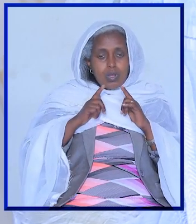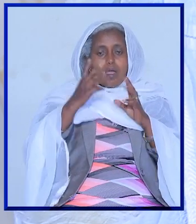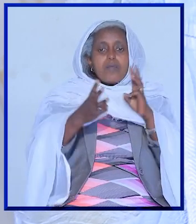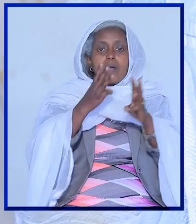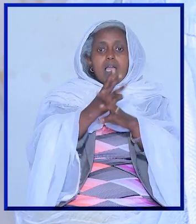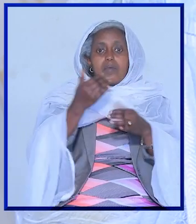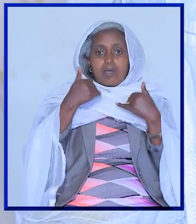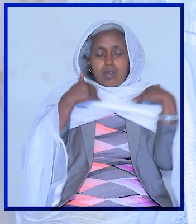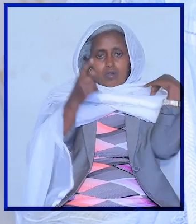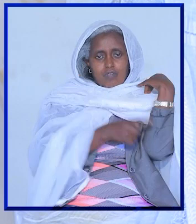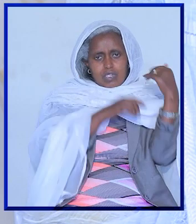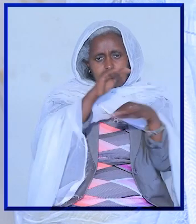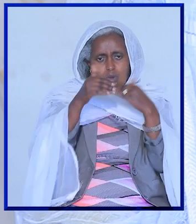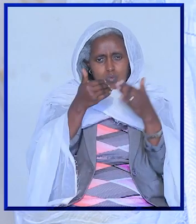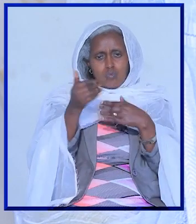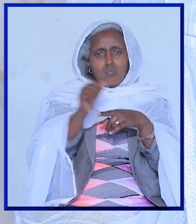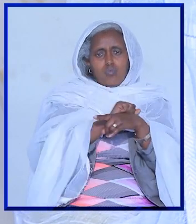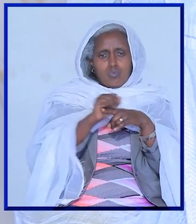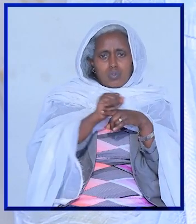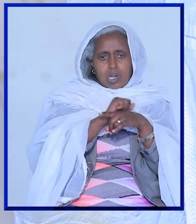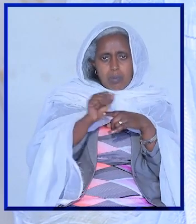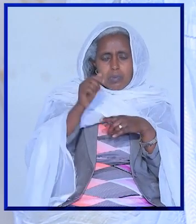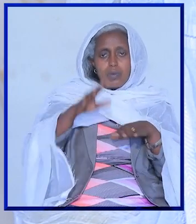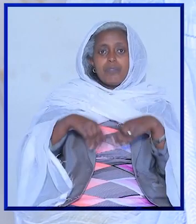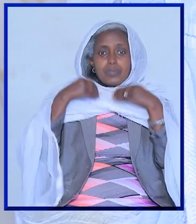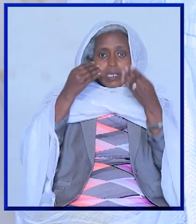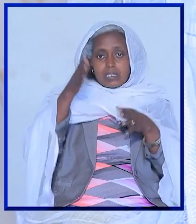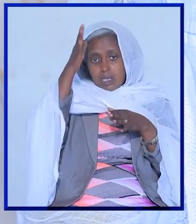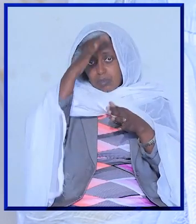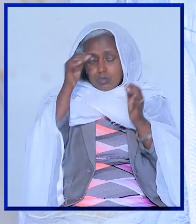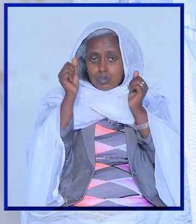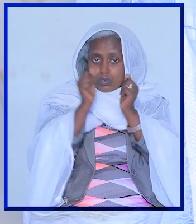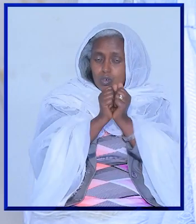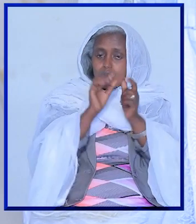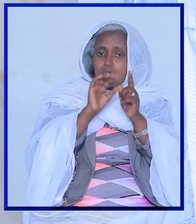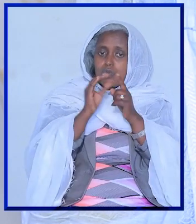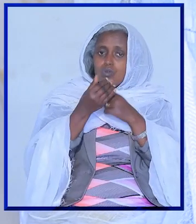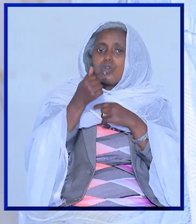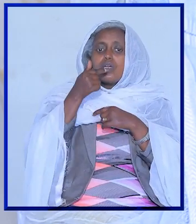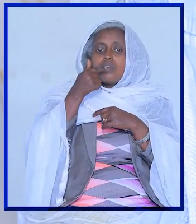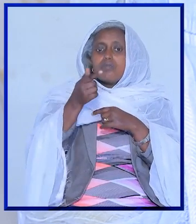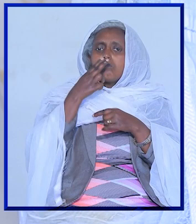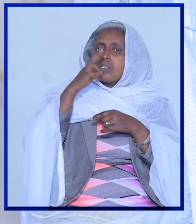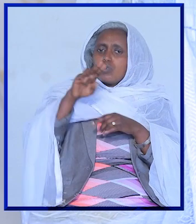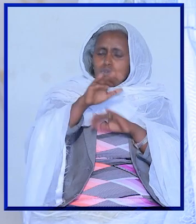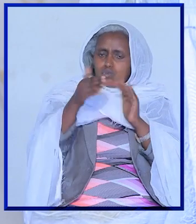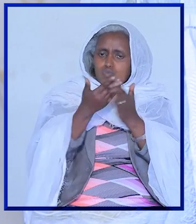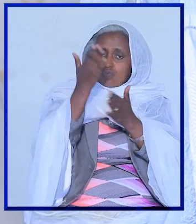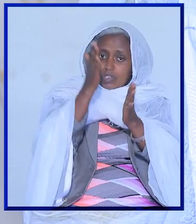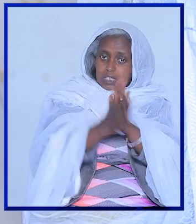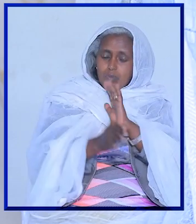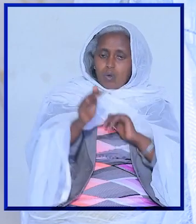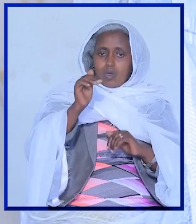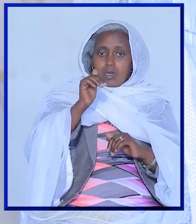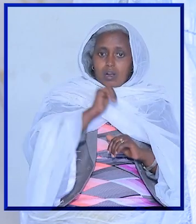ያለውን ፈተና ሁሉ ተለማምደው ከንስሐ አባቶቻቸው ጋር የሚሆነውን የሚያዟቸውን ሁሉ አድርገው